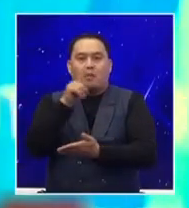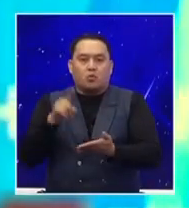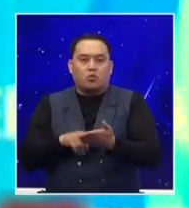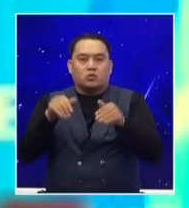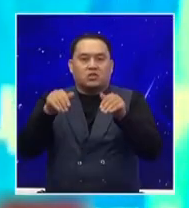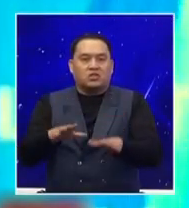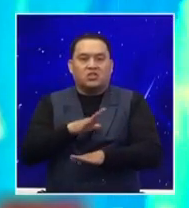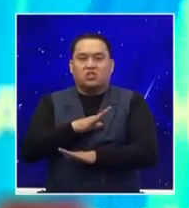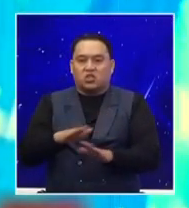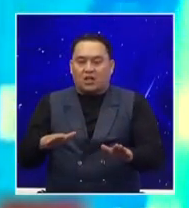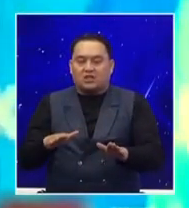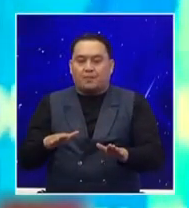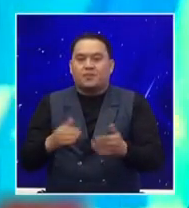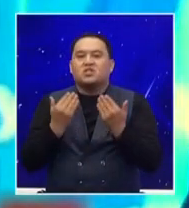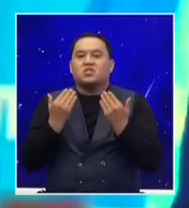решался. На сегодняшний